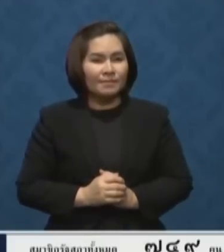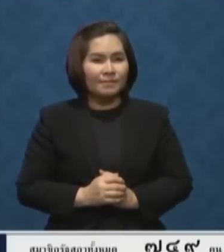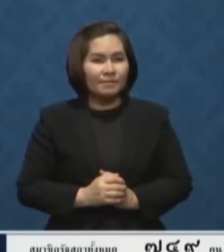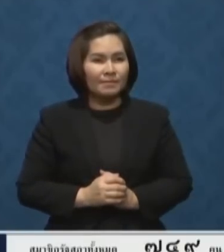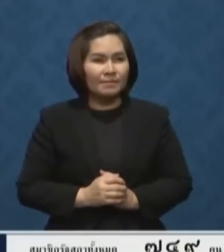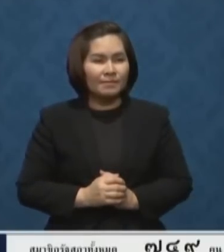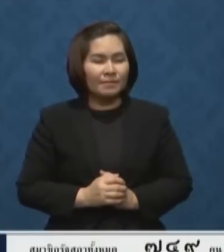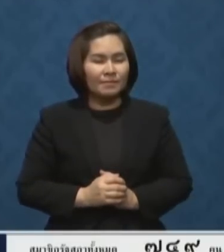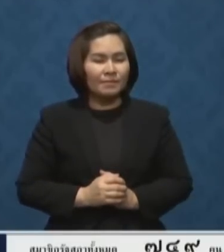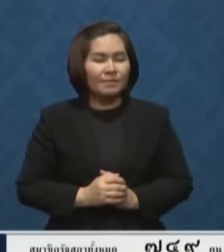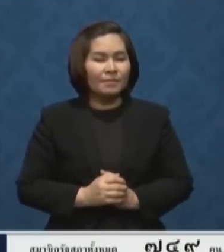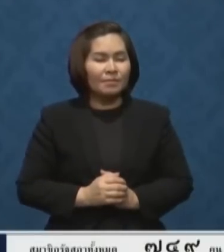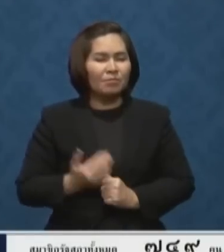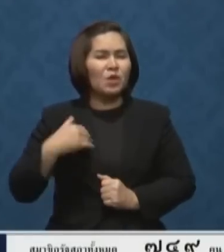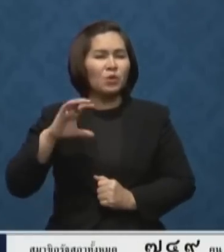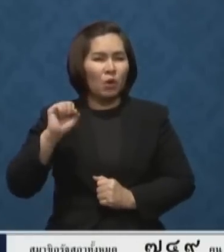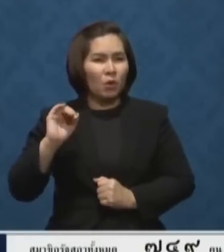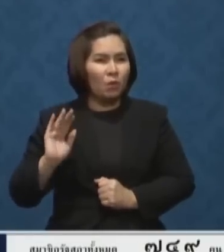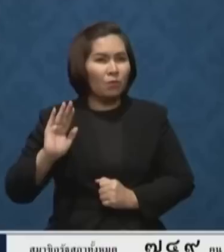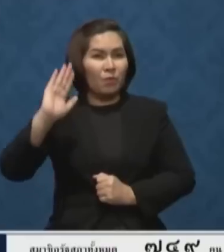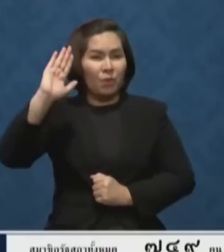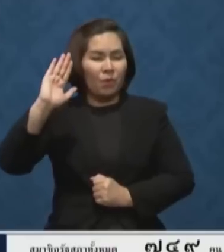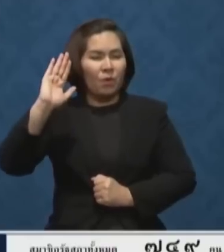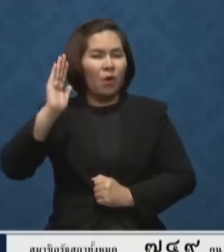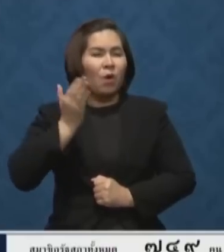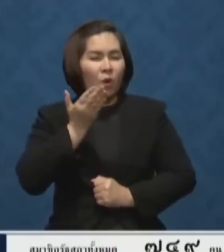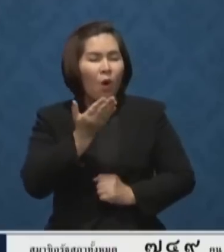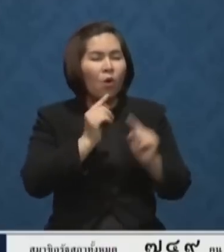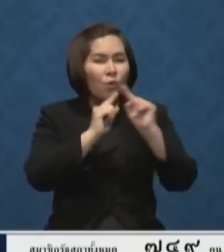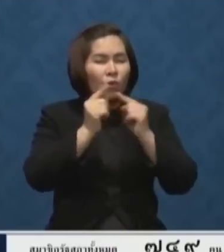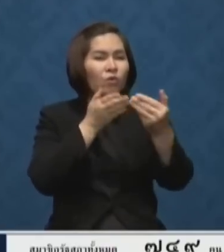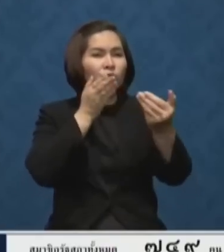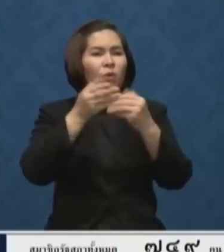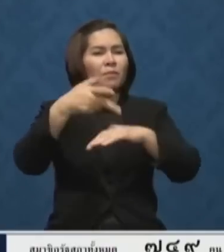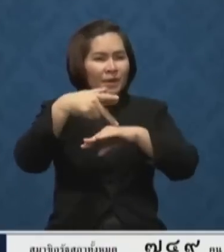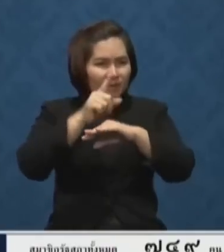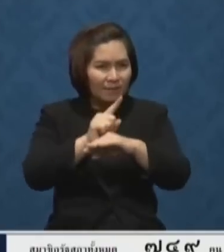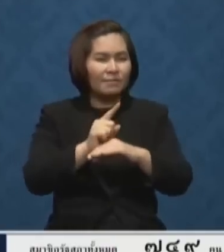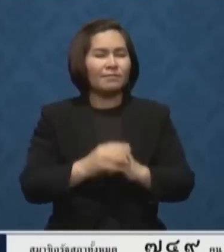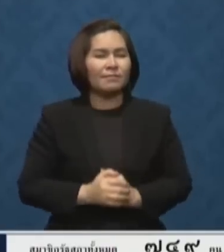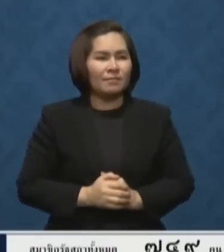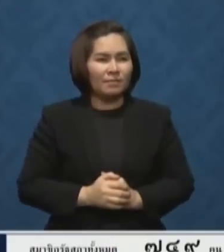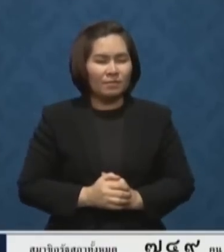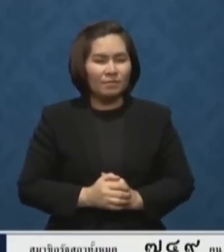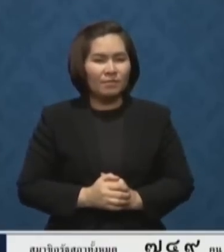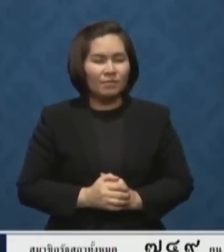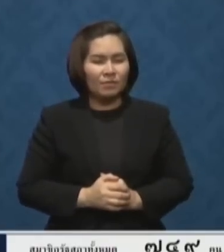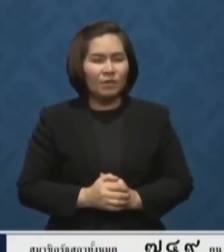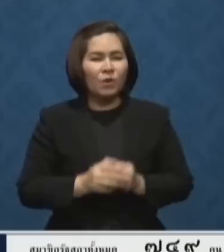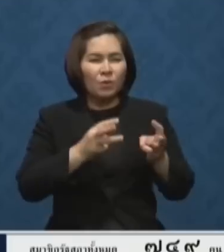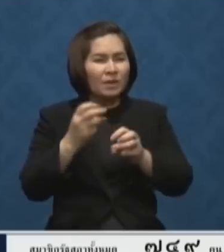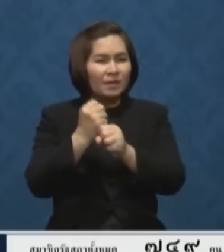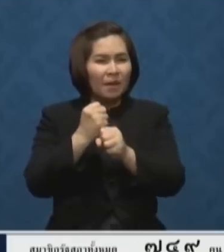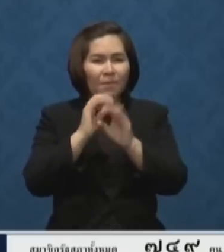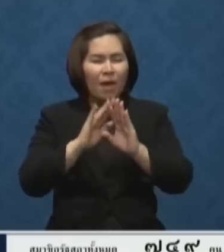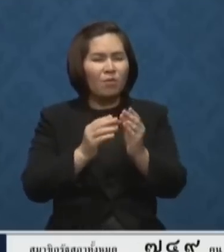เพื่อนสมาชิกที่ยกมือขอหาห siitäท่านประทานกอร Dra.นนี้ td. การดำเนินการทไม่